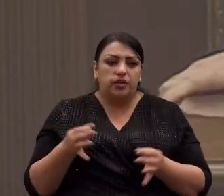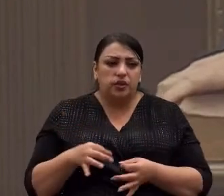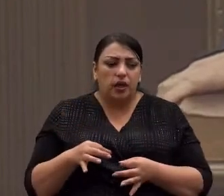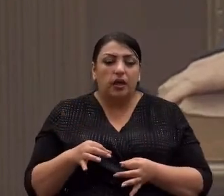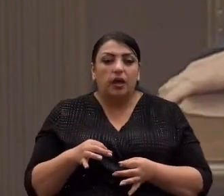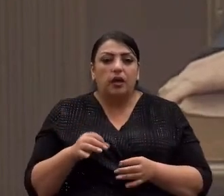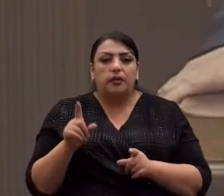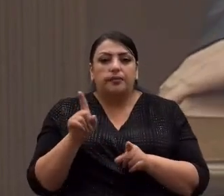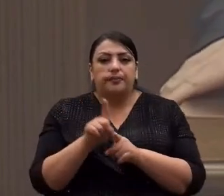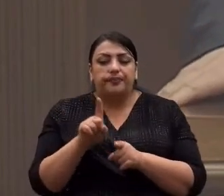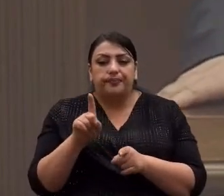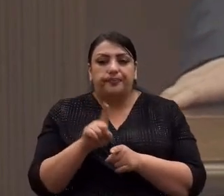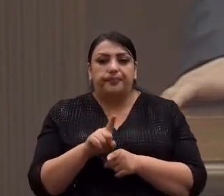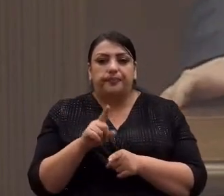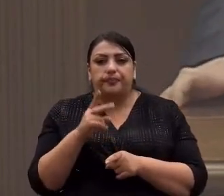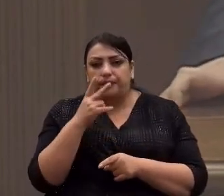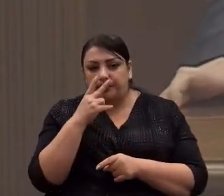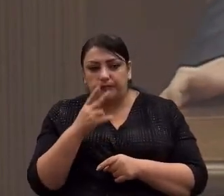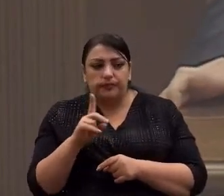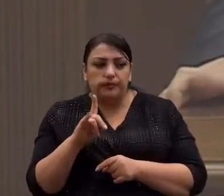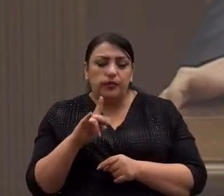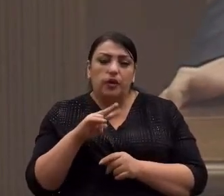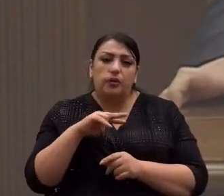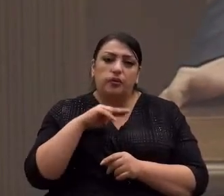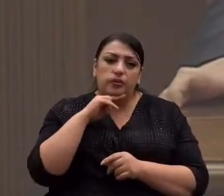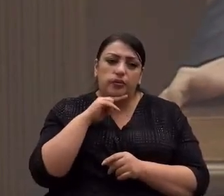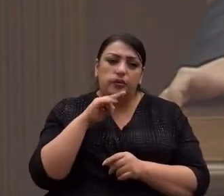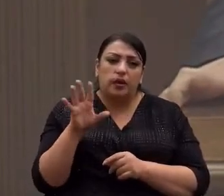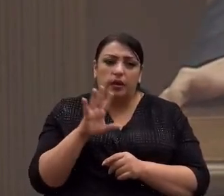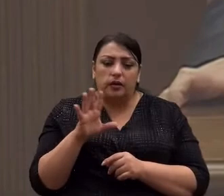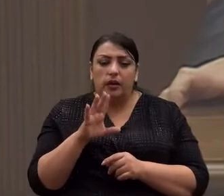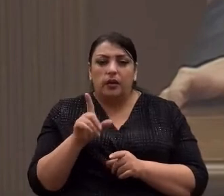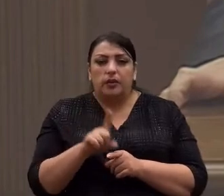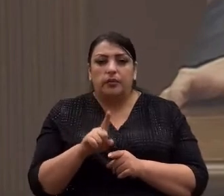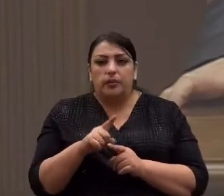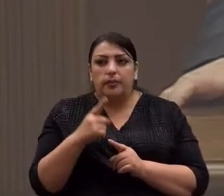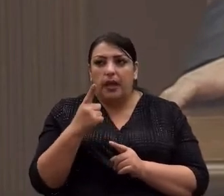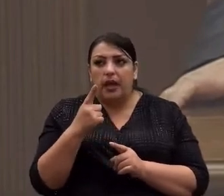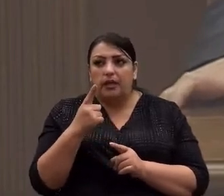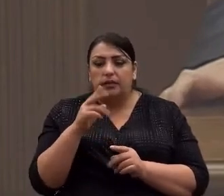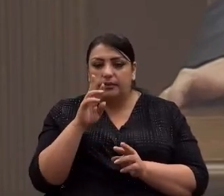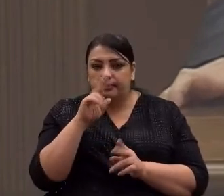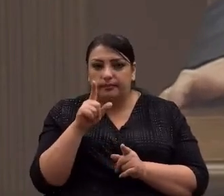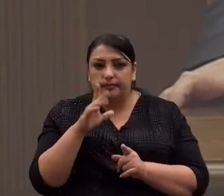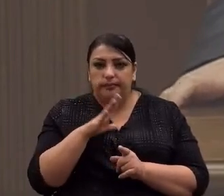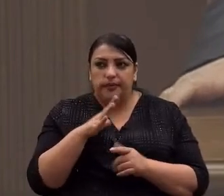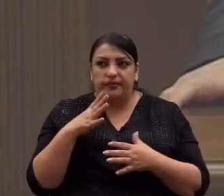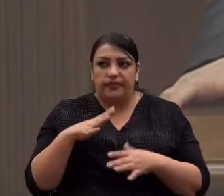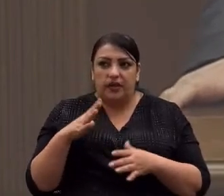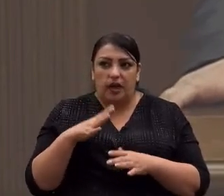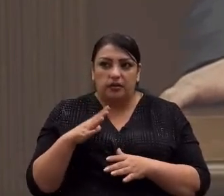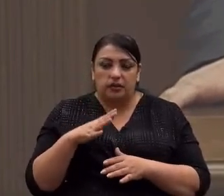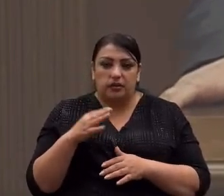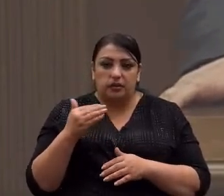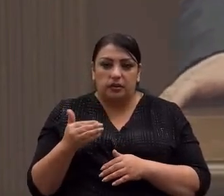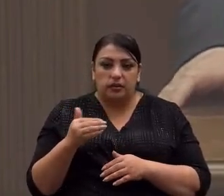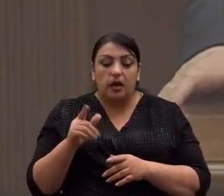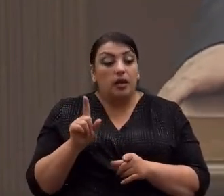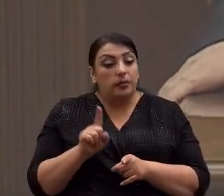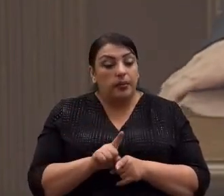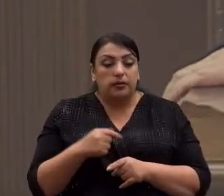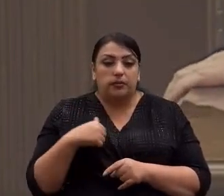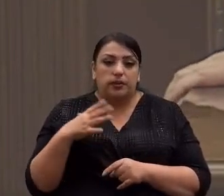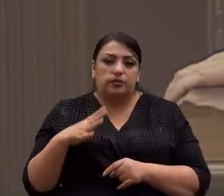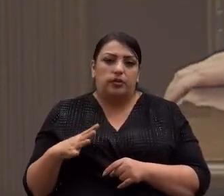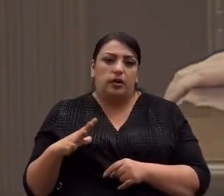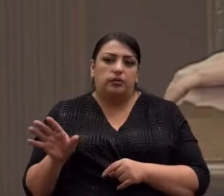ենթամշակութի տեսանկյունից նաև ես կարող եմ ազգուշ արտահայտություն արեցի վրացիների խոսույթից, բայց իրականում մենք պետք է